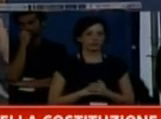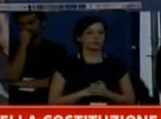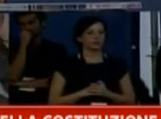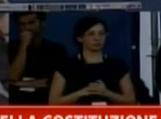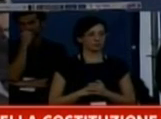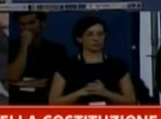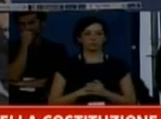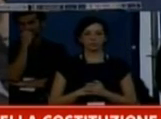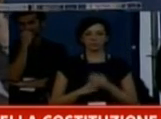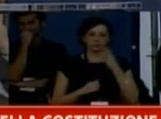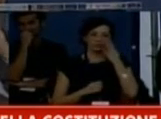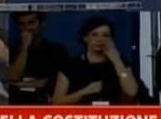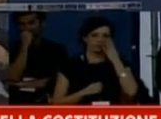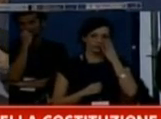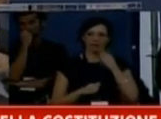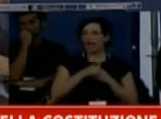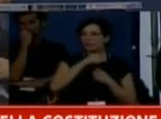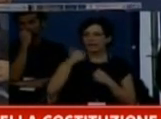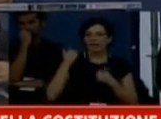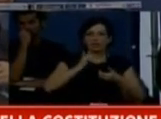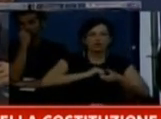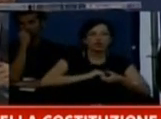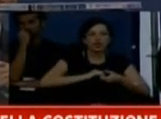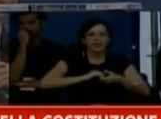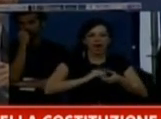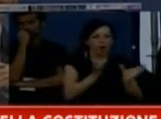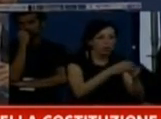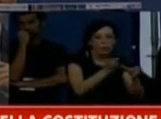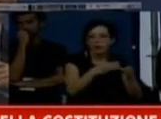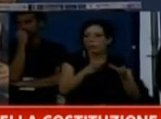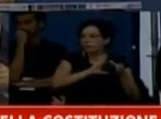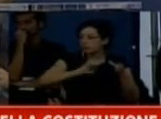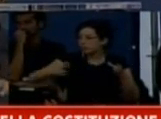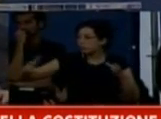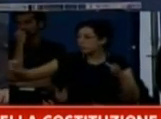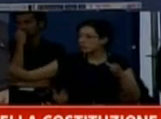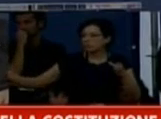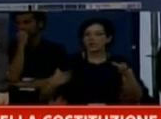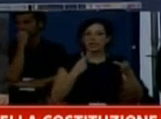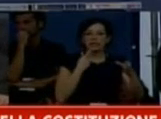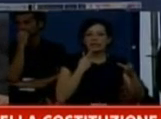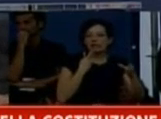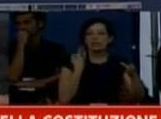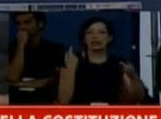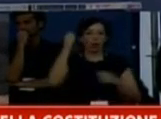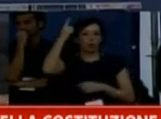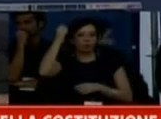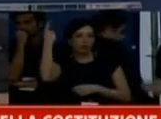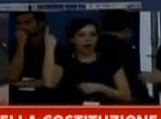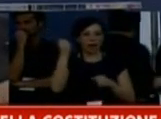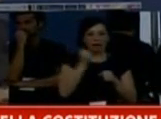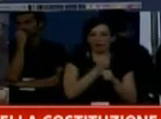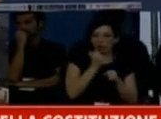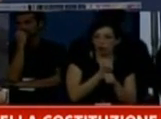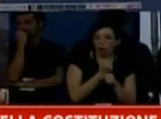di tutte quelle parti della nostra società vive, che sono qui e che rappresentano la cultura, il lavoro,